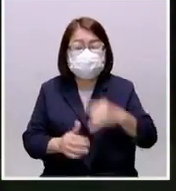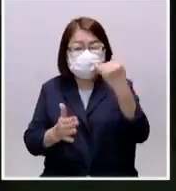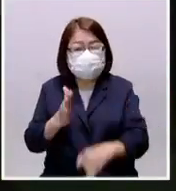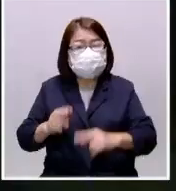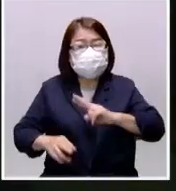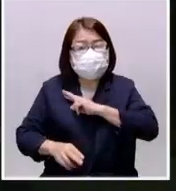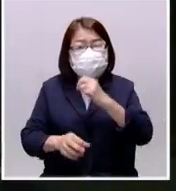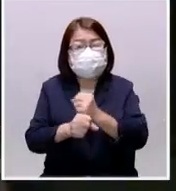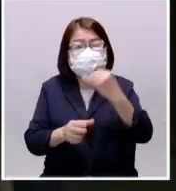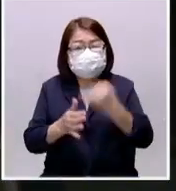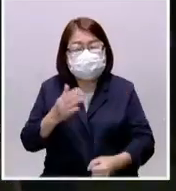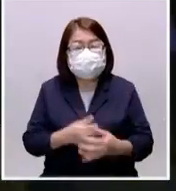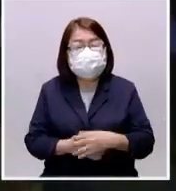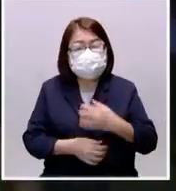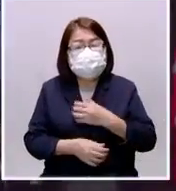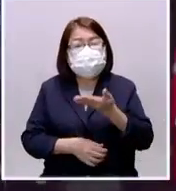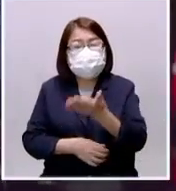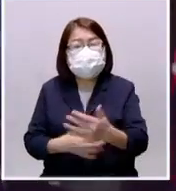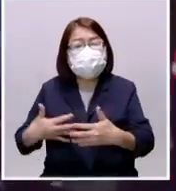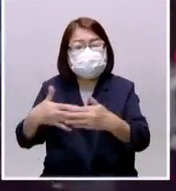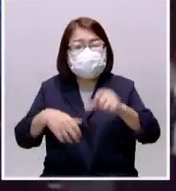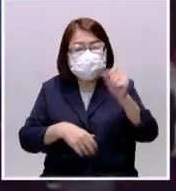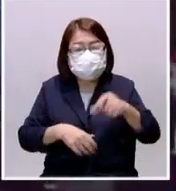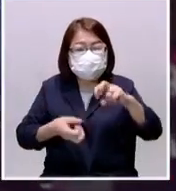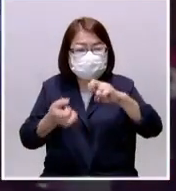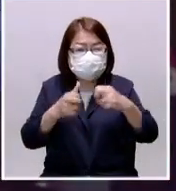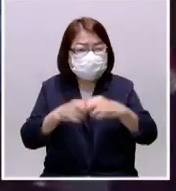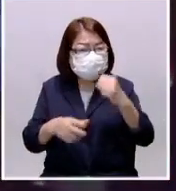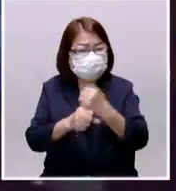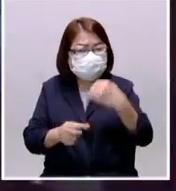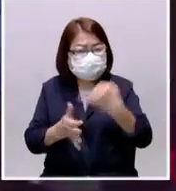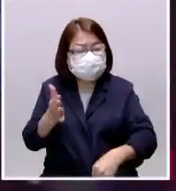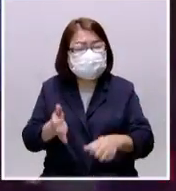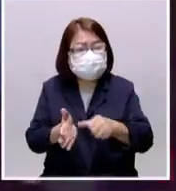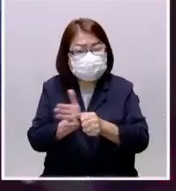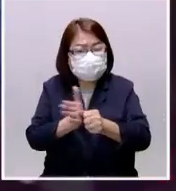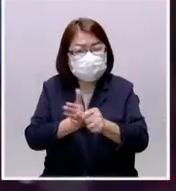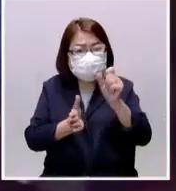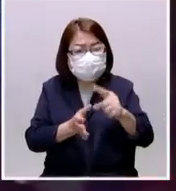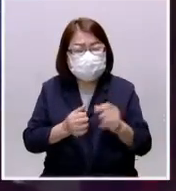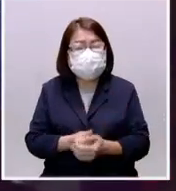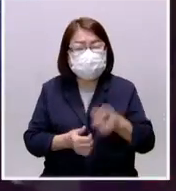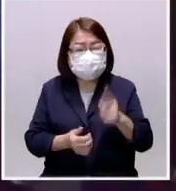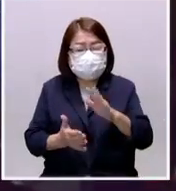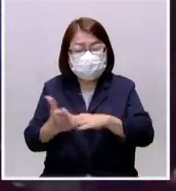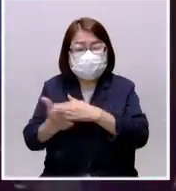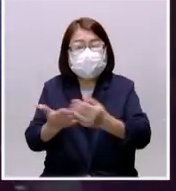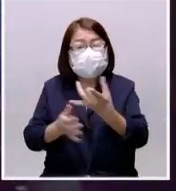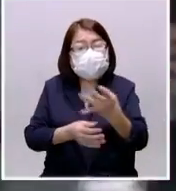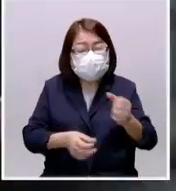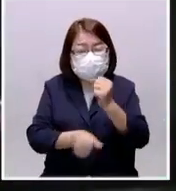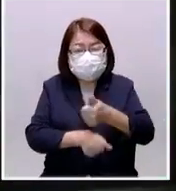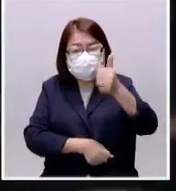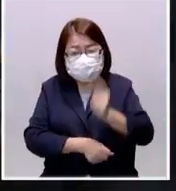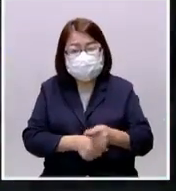ของตัวเองเรียกร้องให้สหรัฐรีบจัดการแก้ไขความผิดพลาดและใช้มาตรการที่ปฏิบัติได้จริงเพื่อแก้ไขผลก